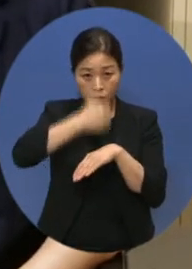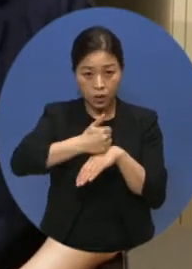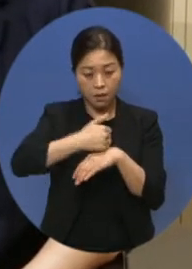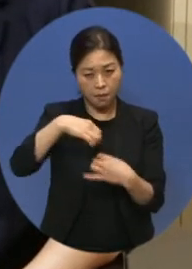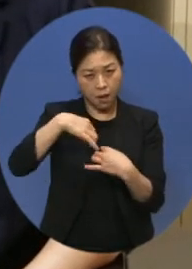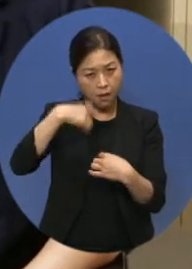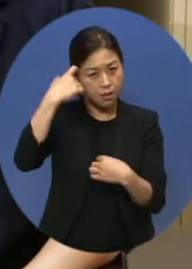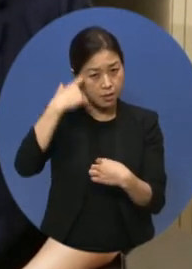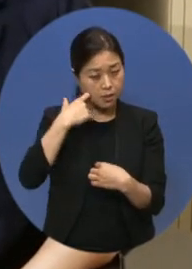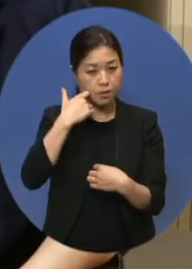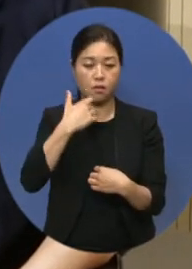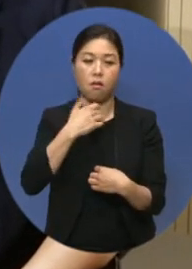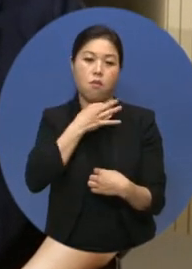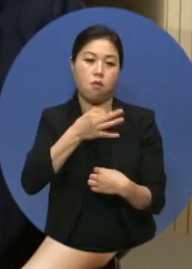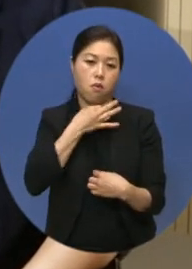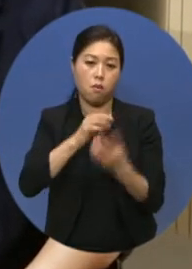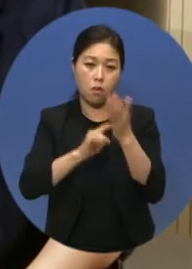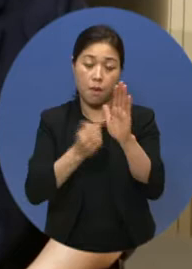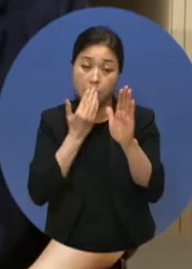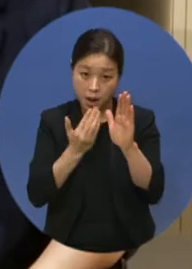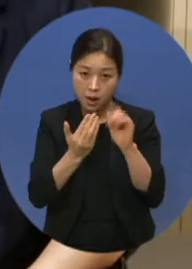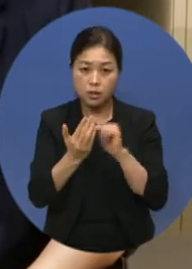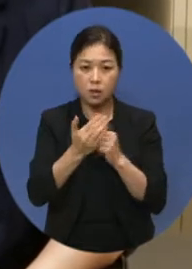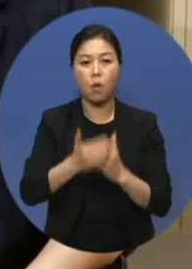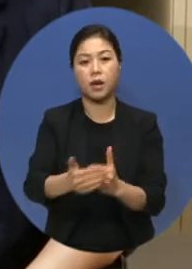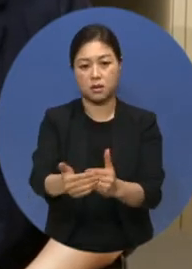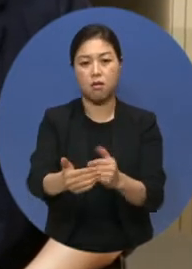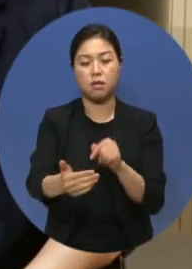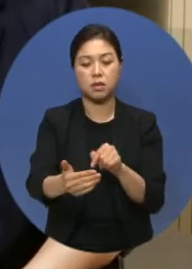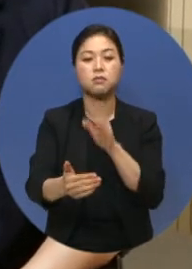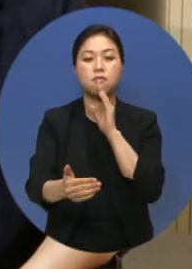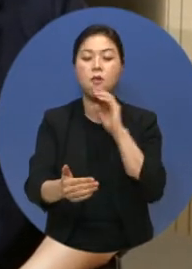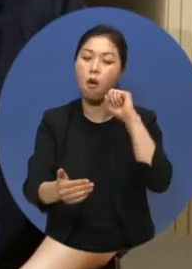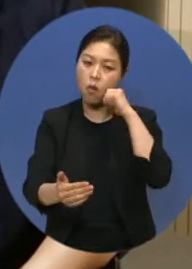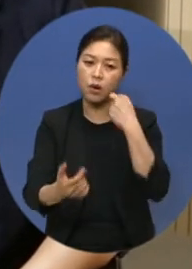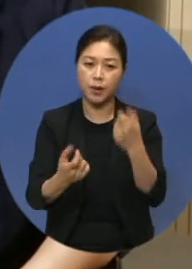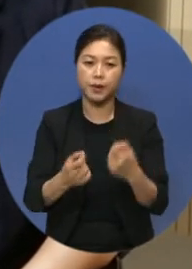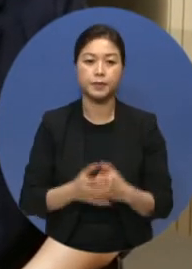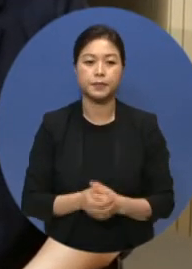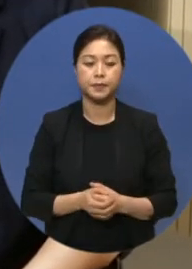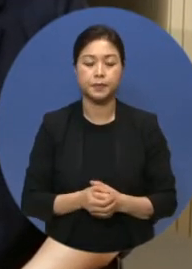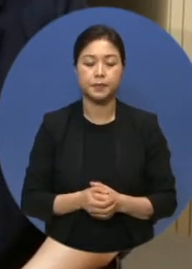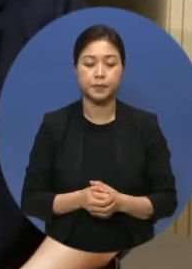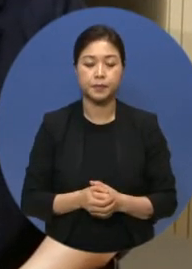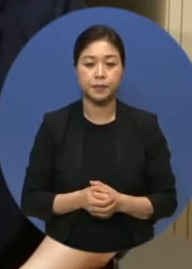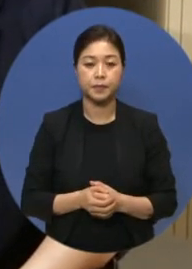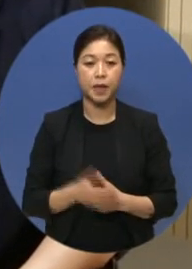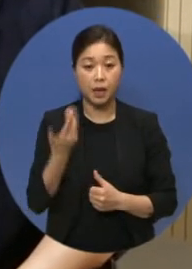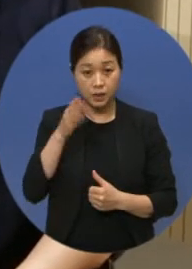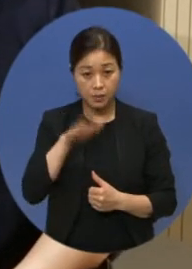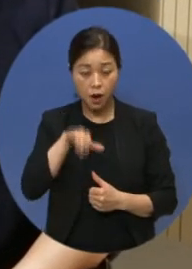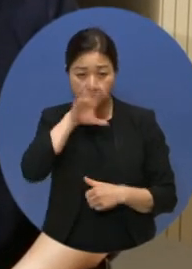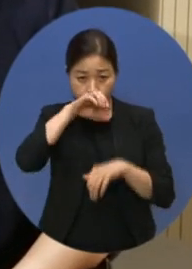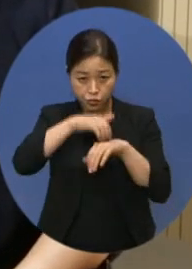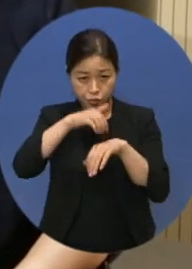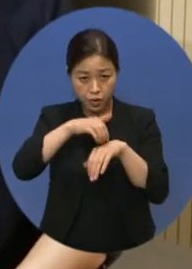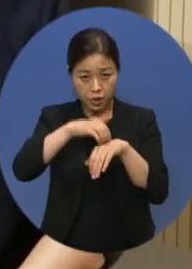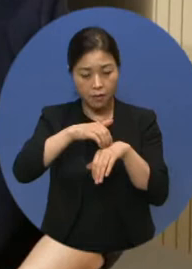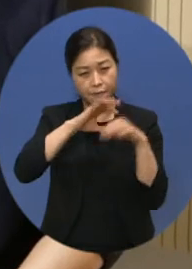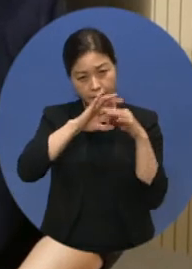느껴서 소리로 만들어내는 그 과정이 굉장히 어려운 과정인 것 같습니다. 그러나 반복적인